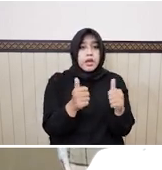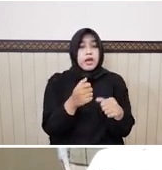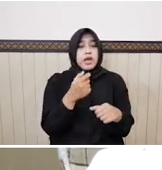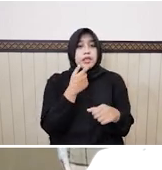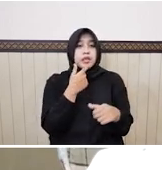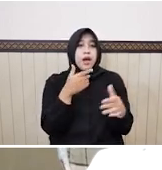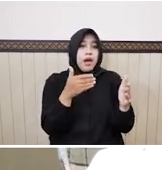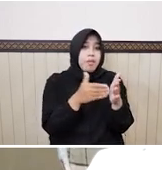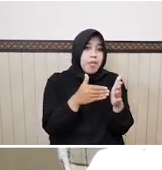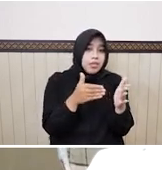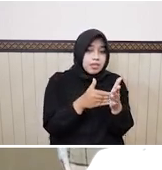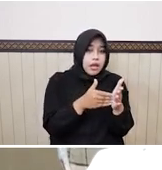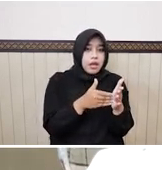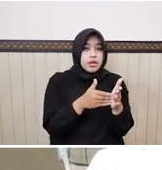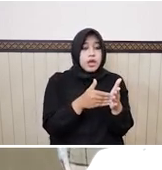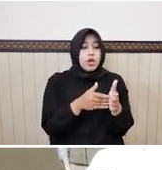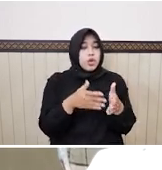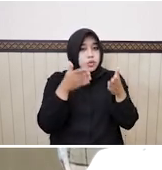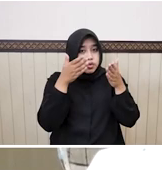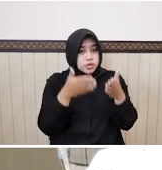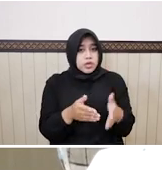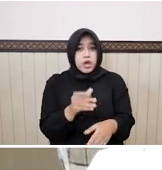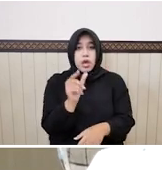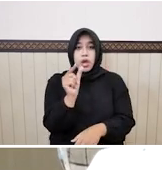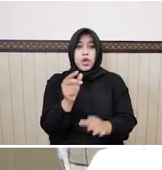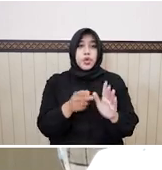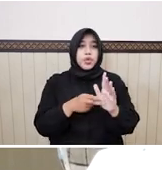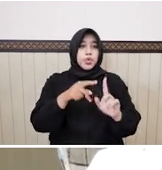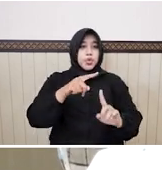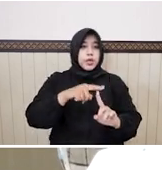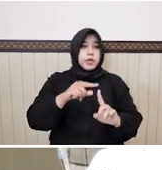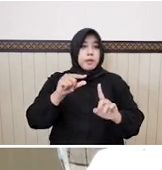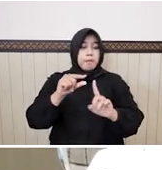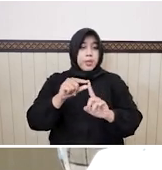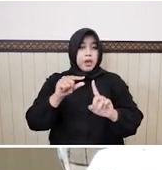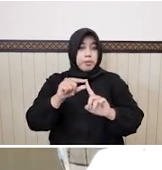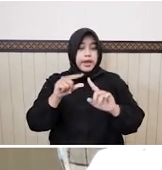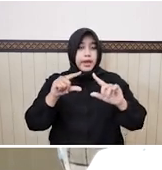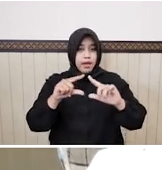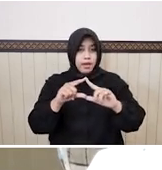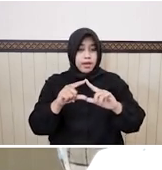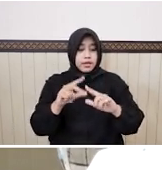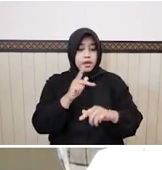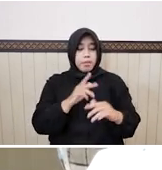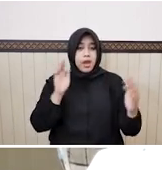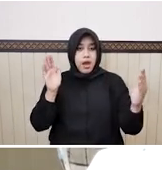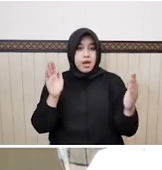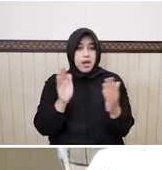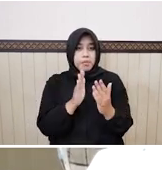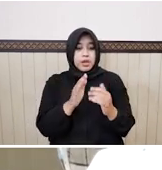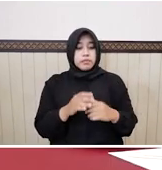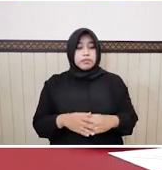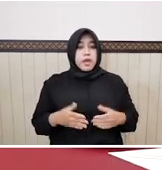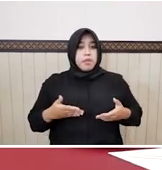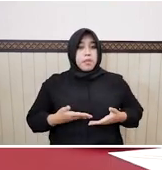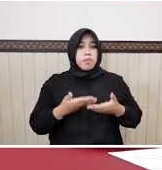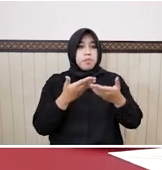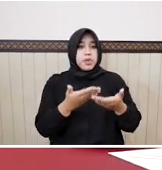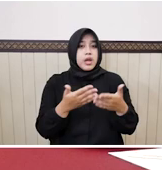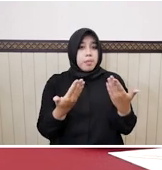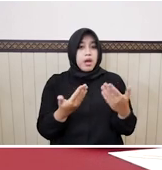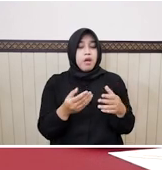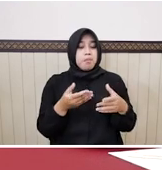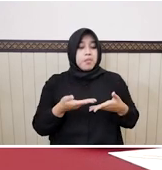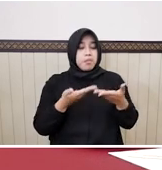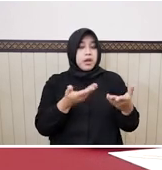kendala-kendala apa yang khususnya di unit pepaya yang kami hadapi dan memberikan istilahnya